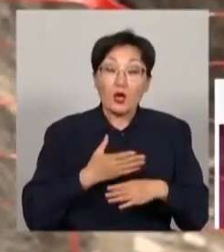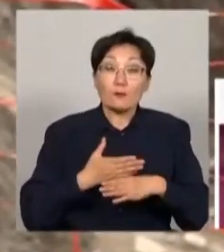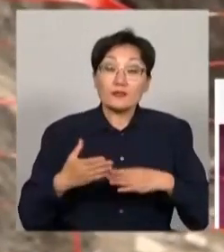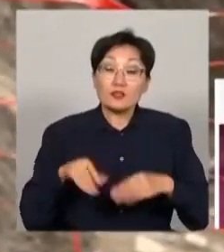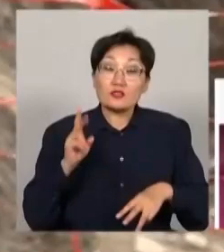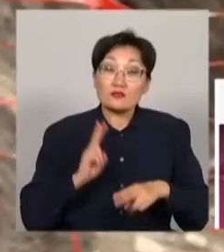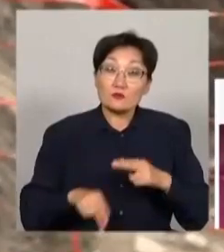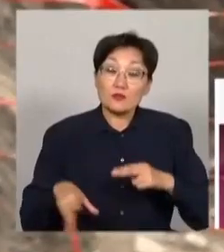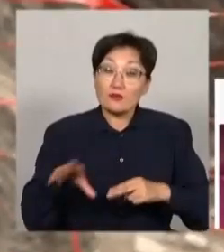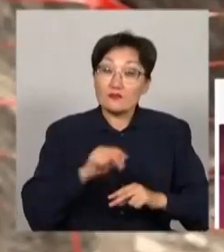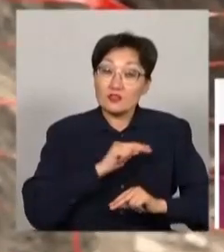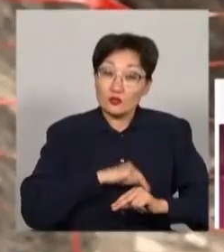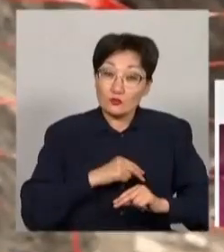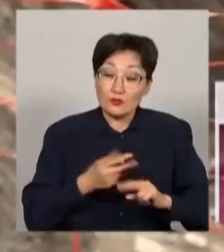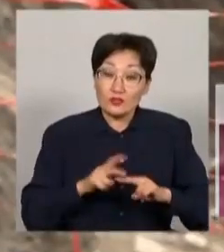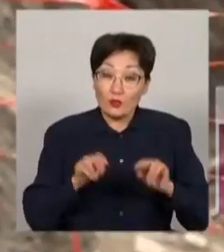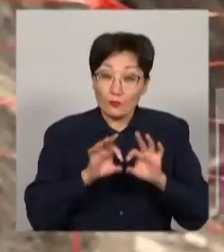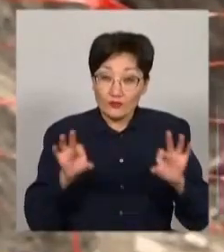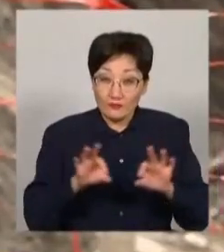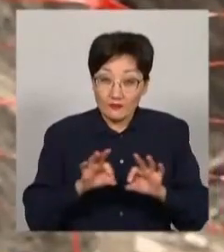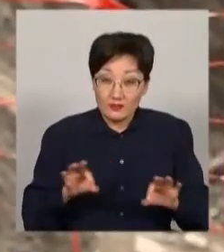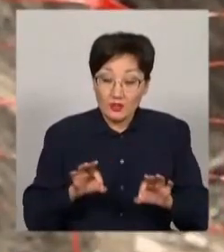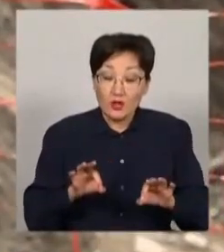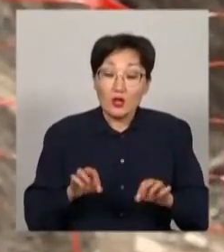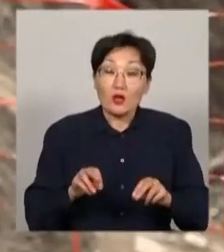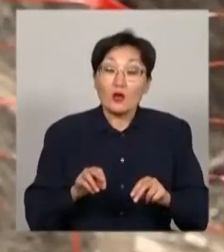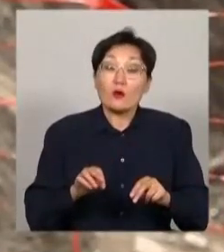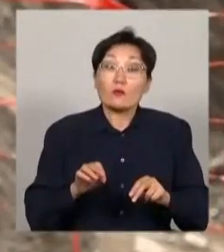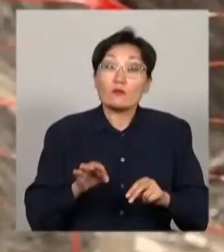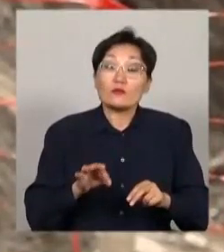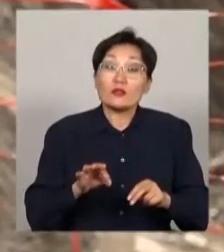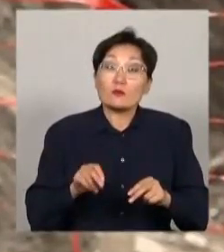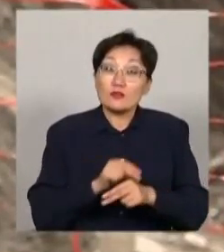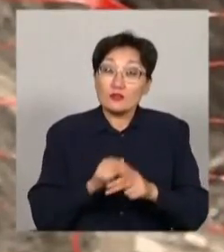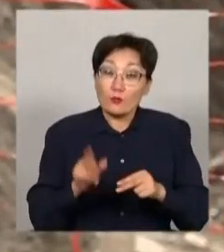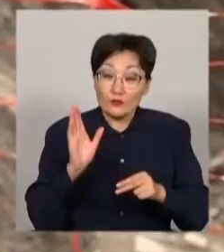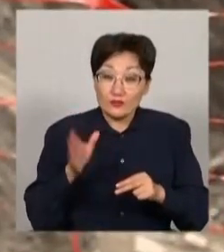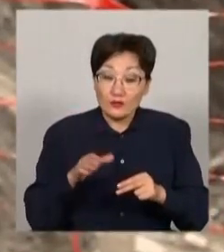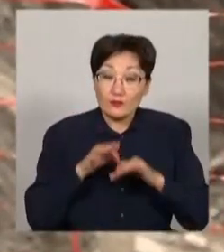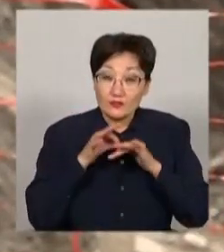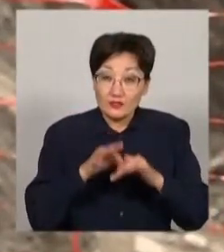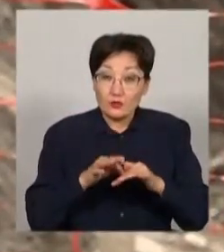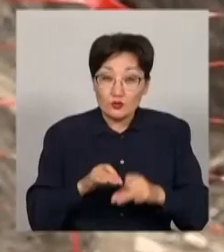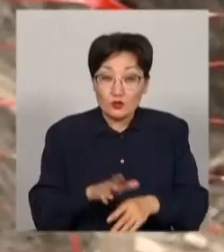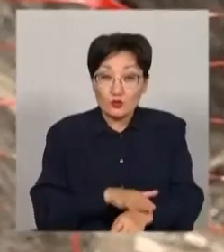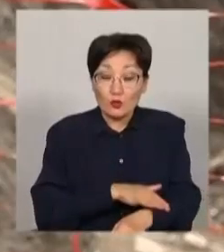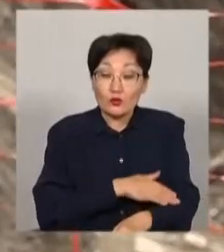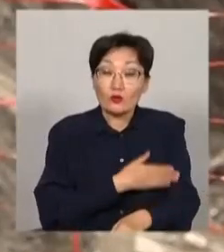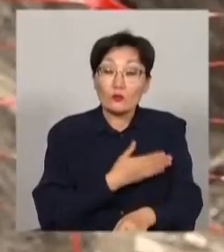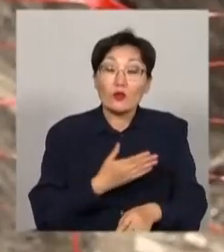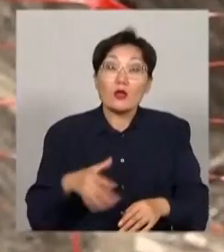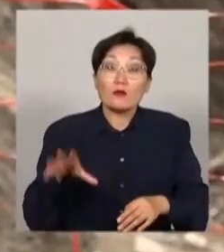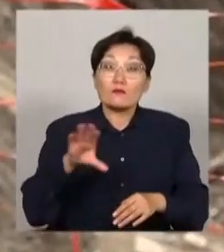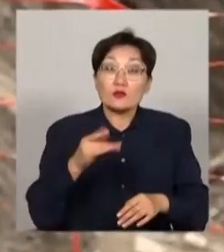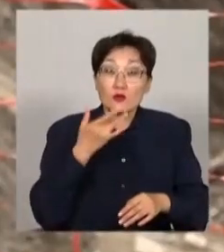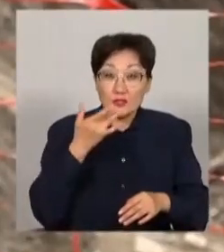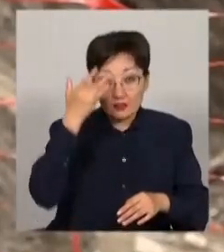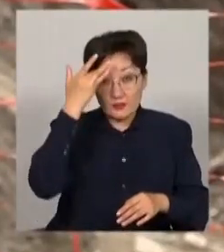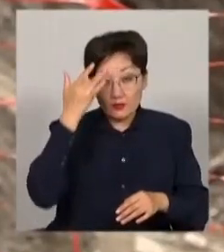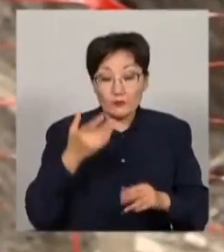завершения всех работ данное трубу буду демонтированы но поскольку реконструкция будет проводиться длительное время то есть все лето